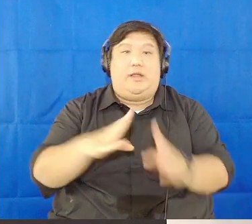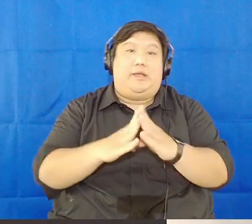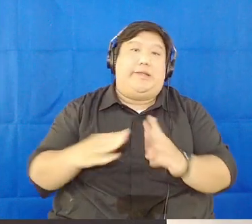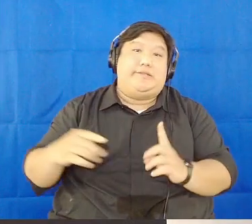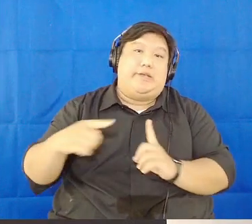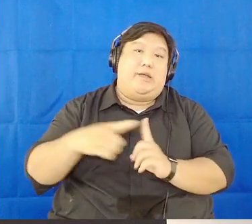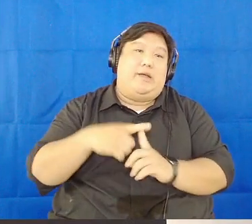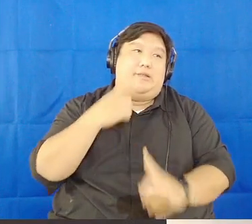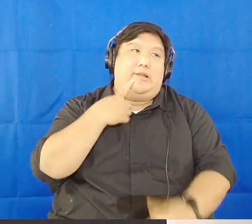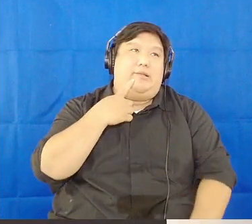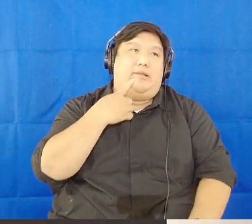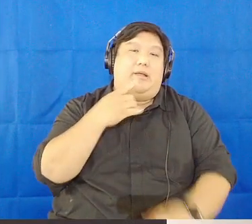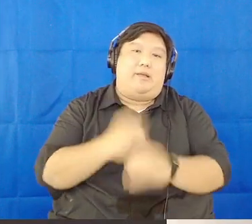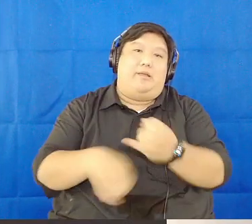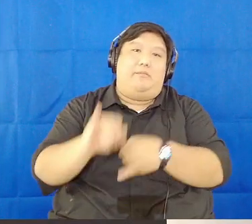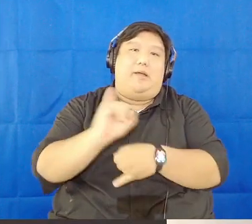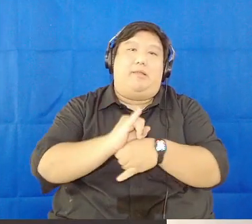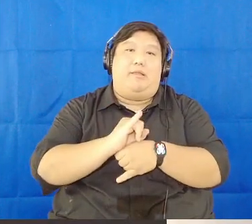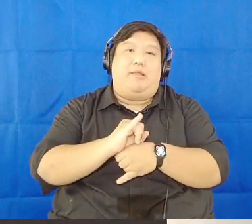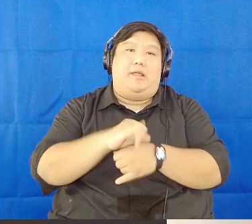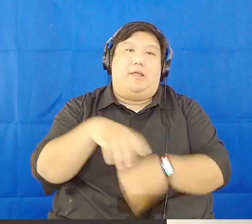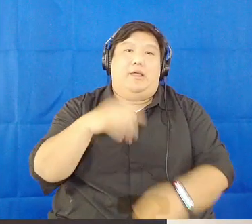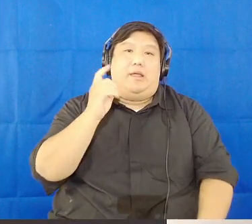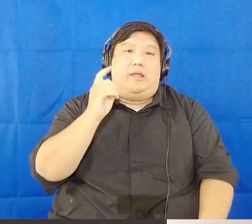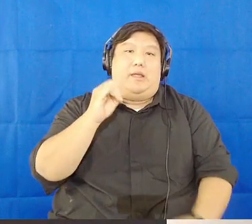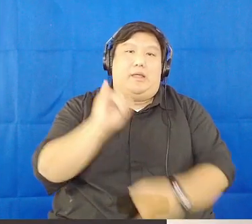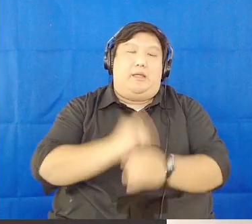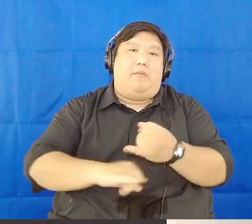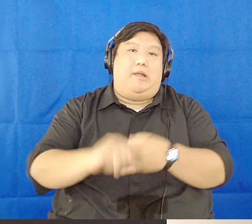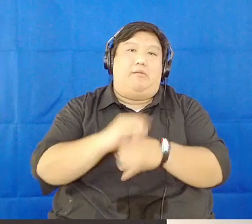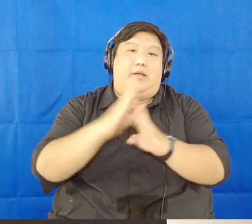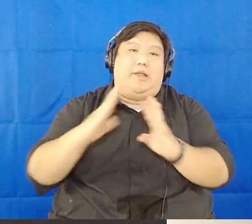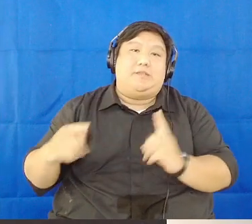imannya, iman gereja, iman kita.